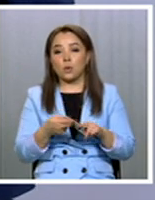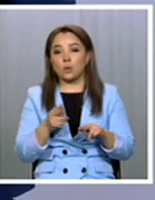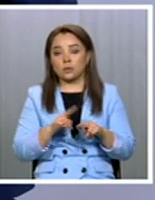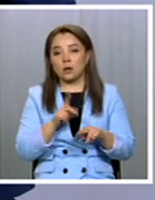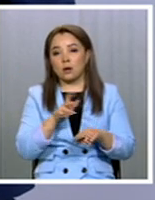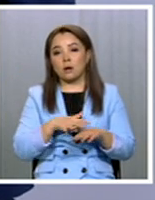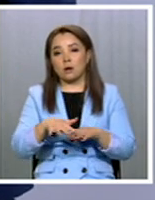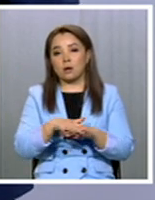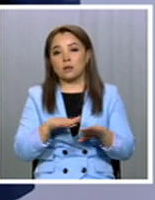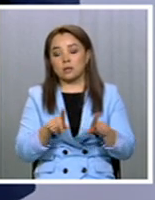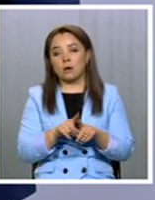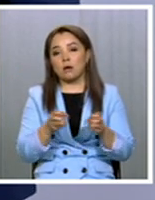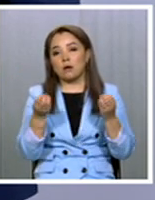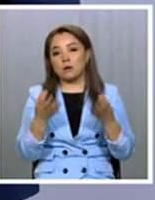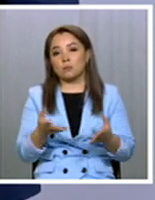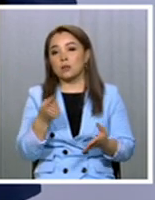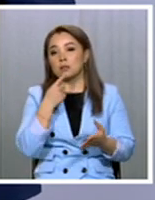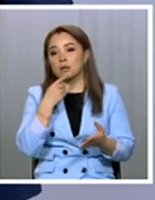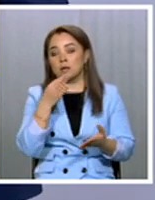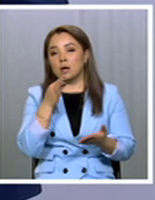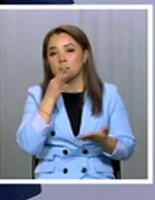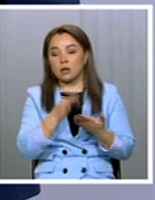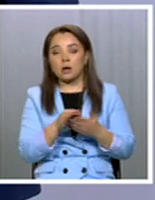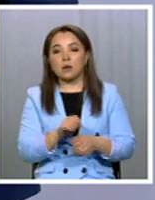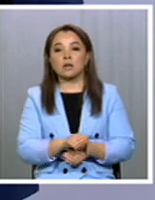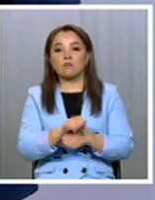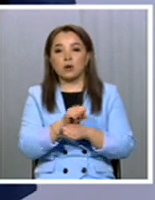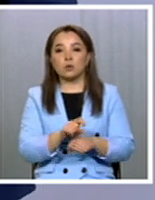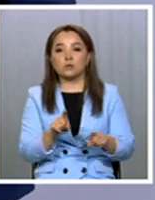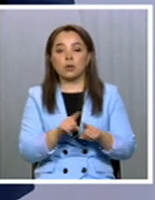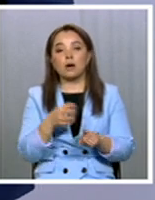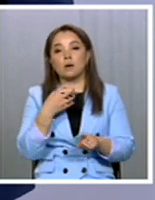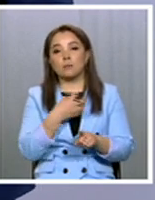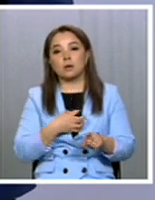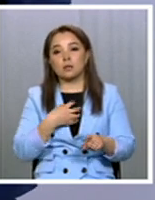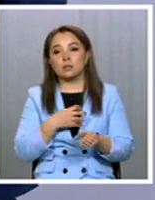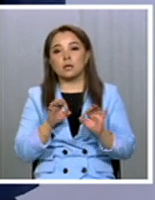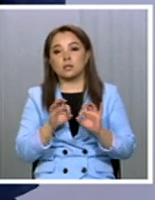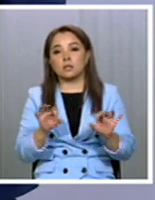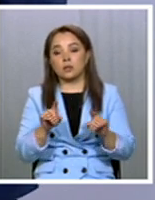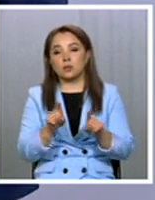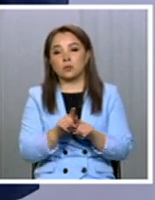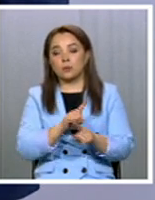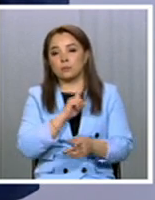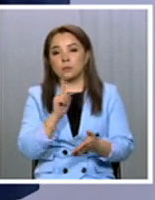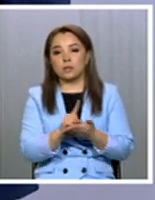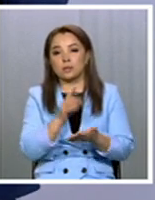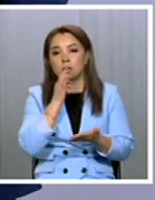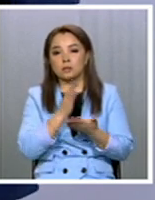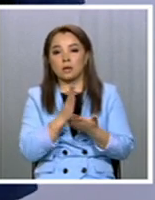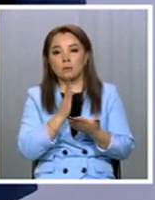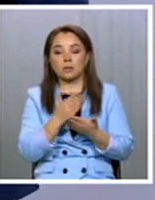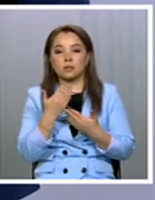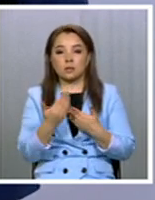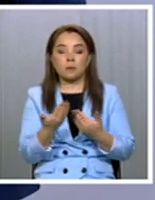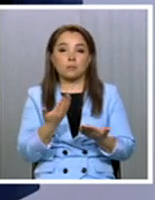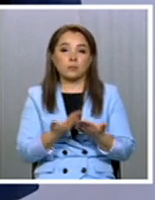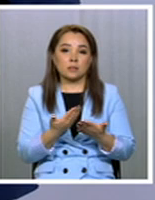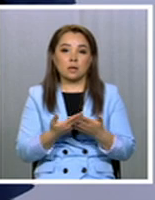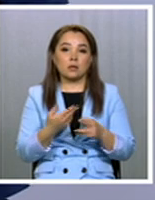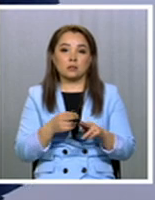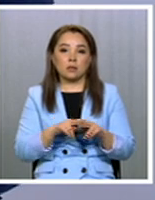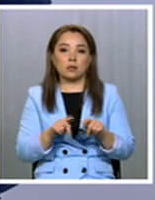халыққа қарапайым тілмен революцияның маңызын жеткізуге тиіс болды. Мысалға ала